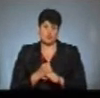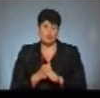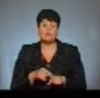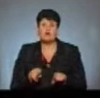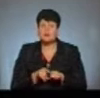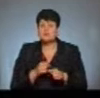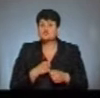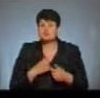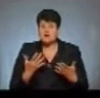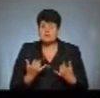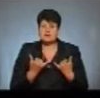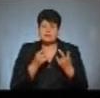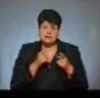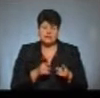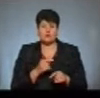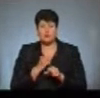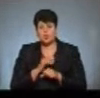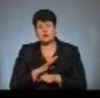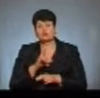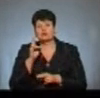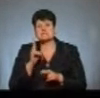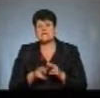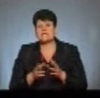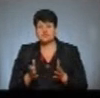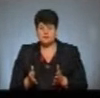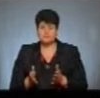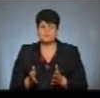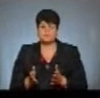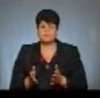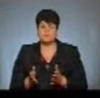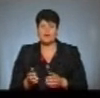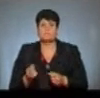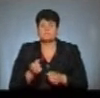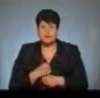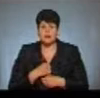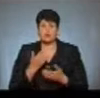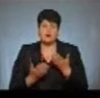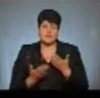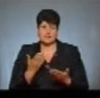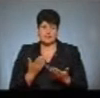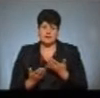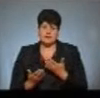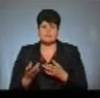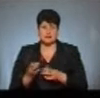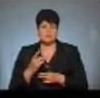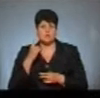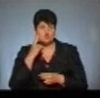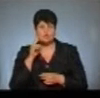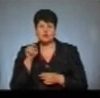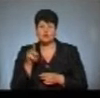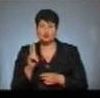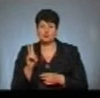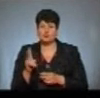так, на жаль, для них робота була закінчена. І прикро, але треба чути того, хто